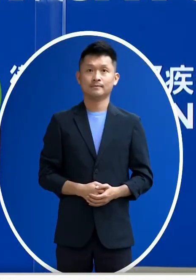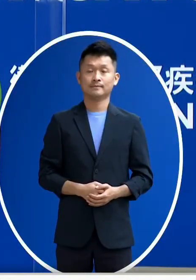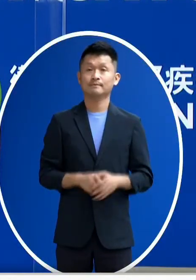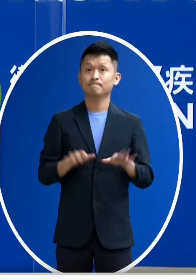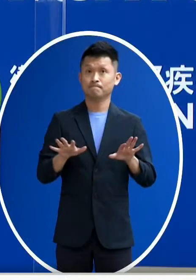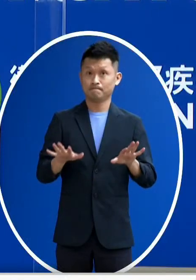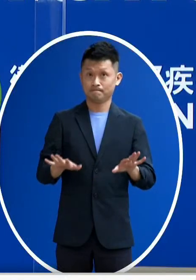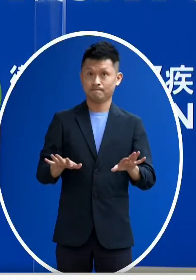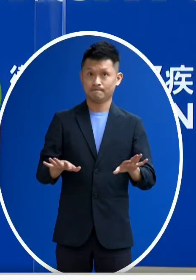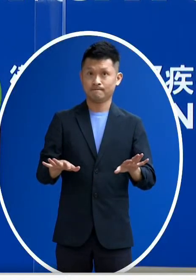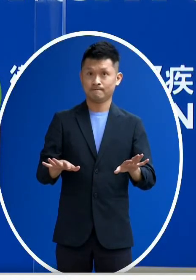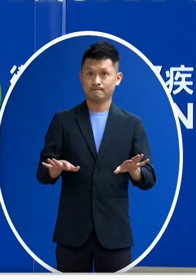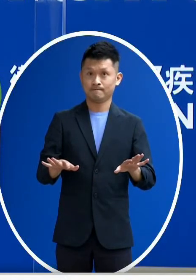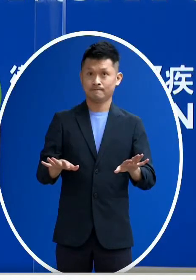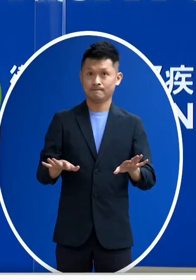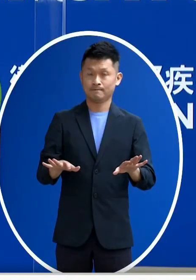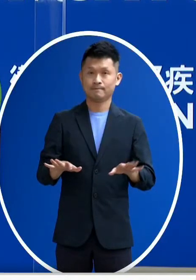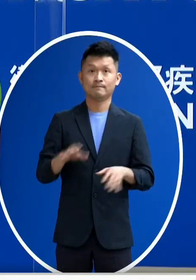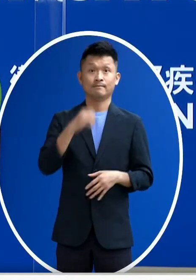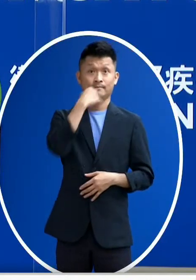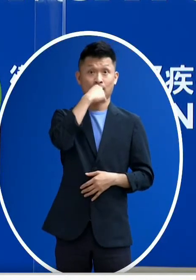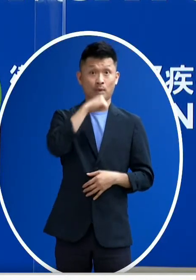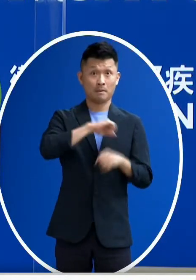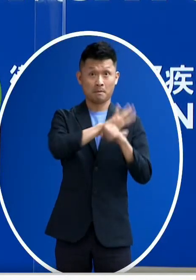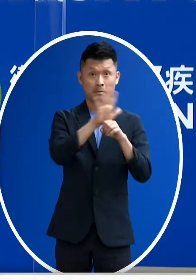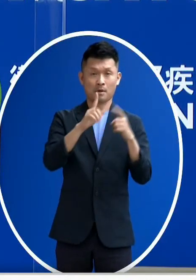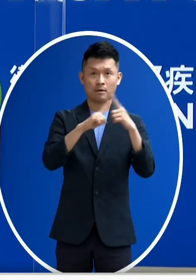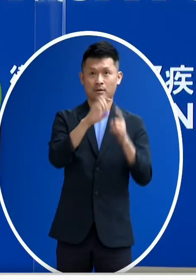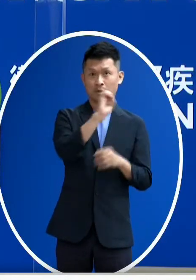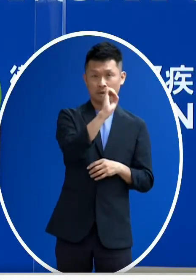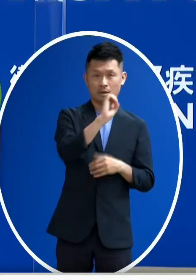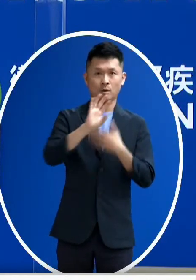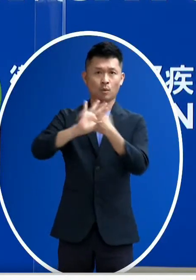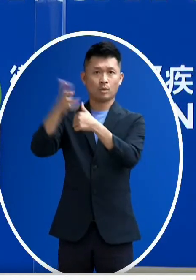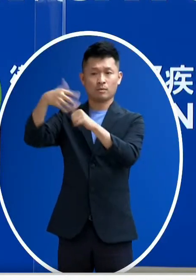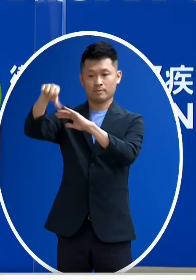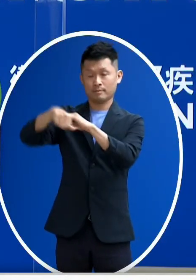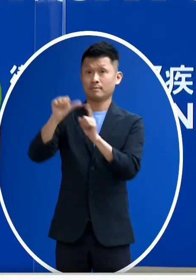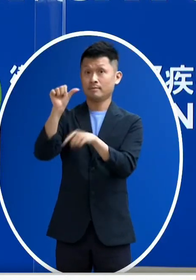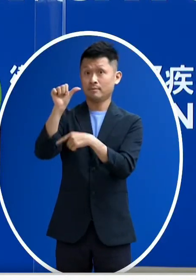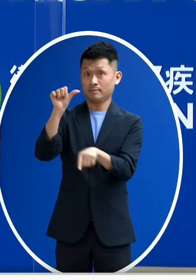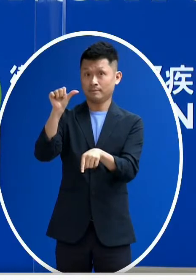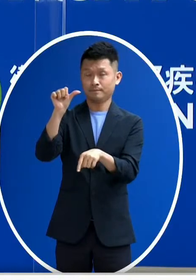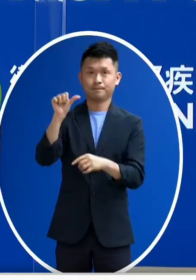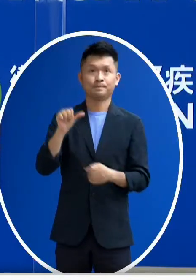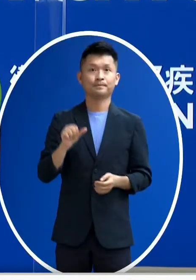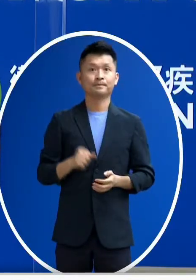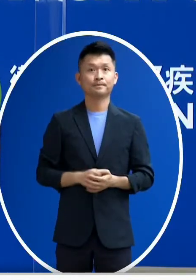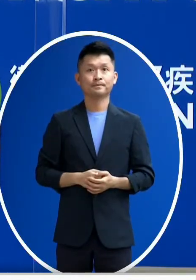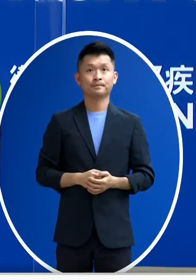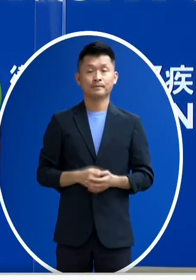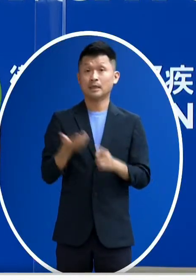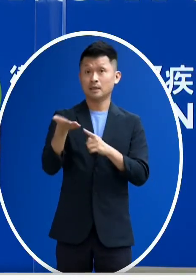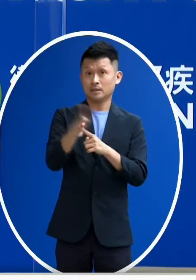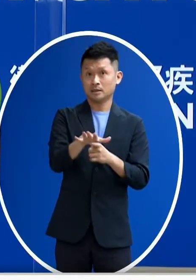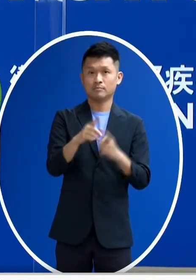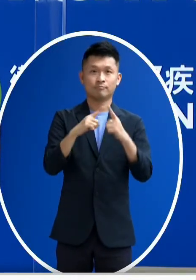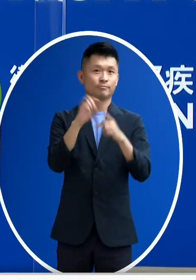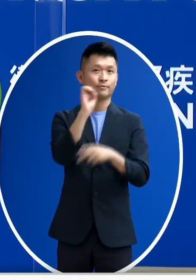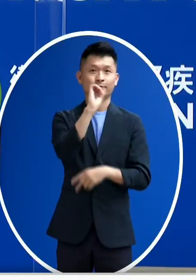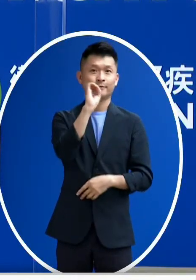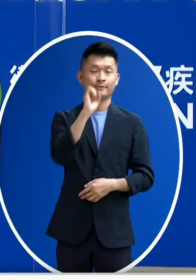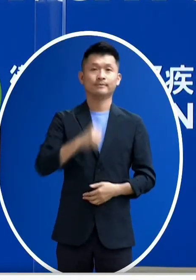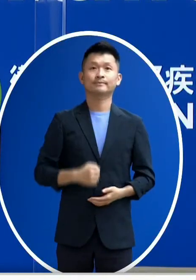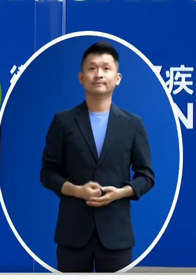那今天零本土病例，但有五个境外移入的个案，那有一个，那也没有死亡的个案